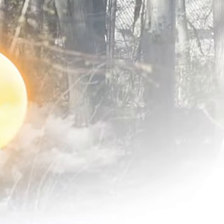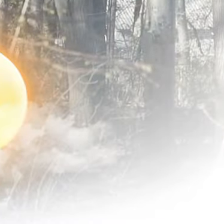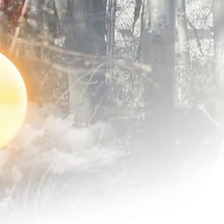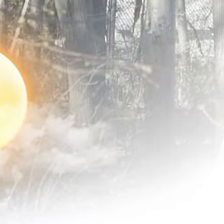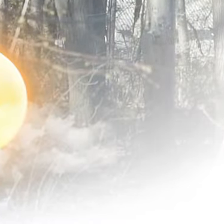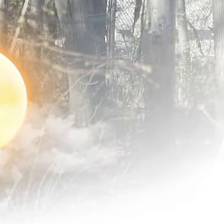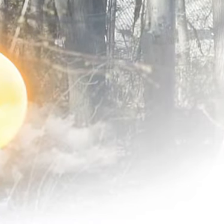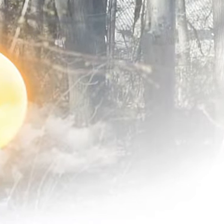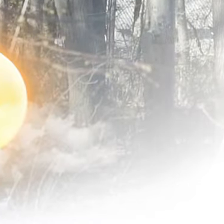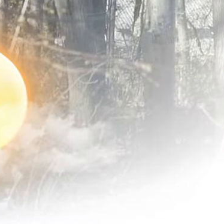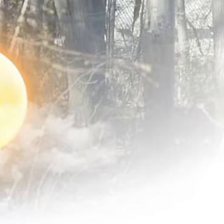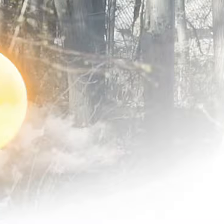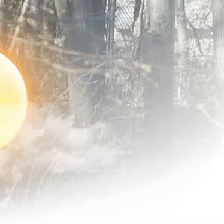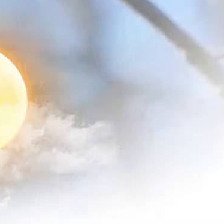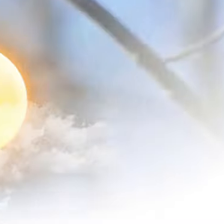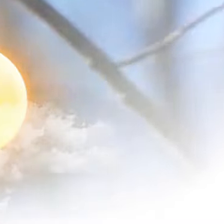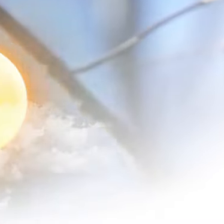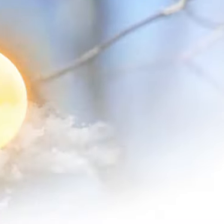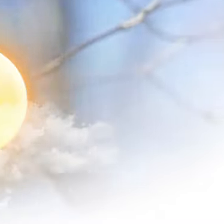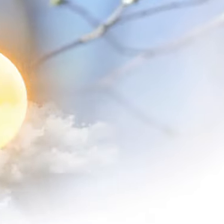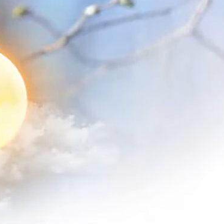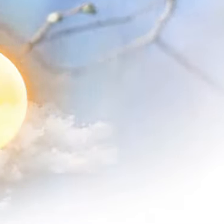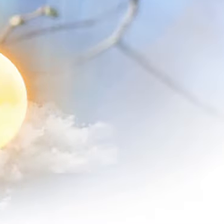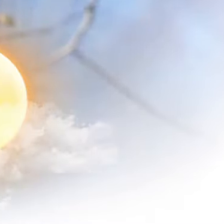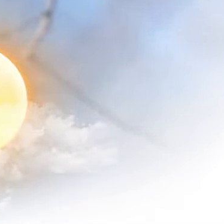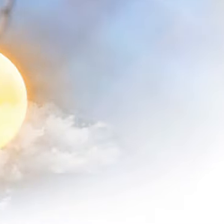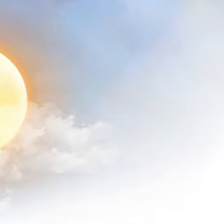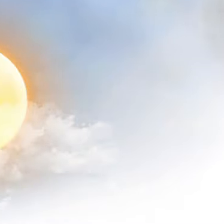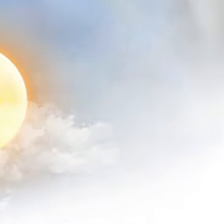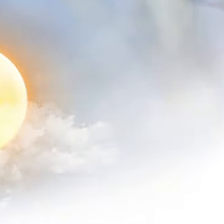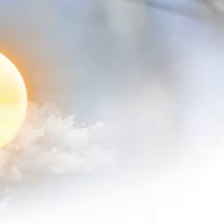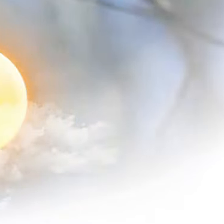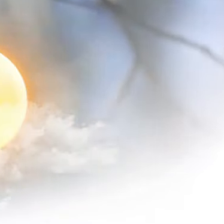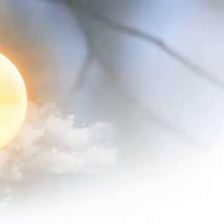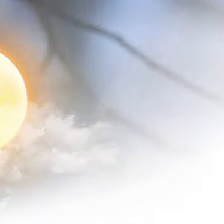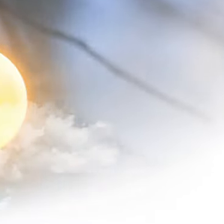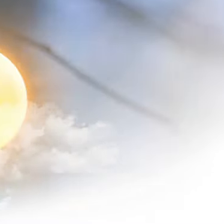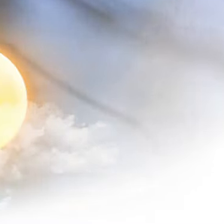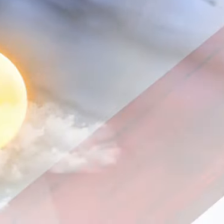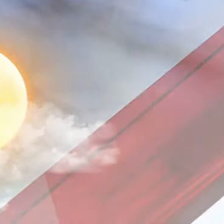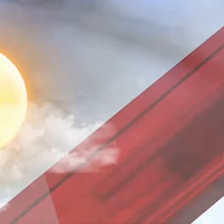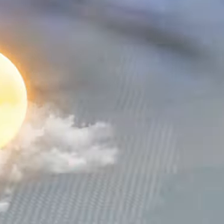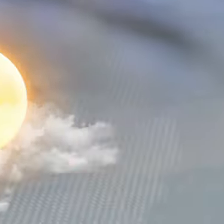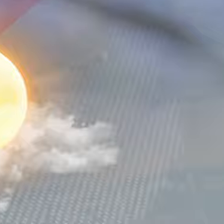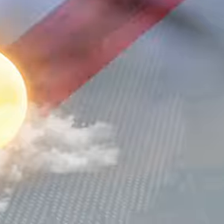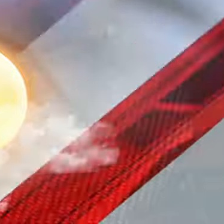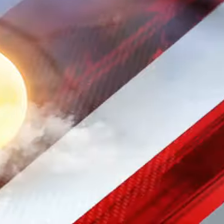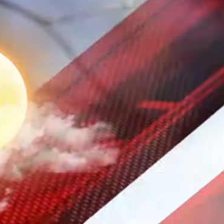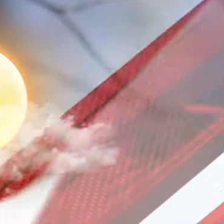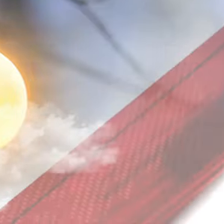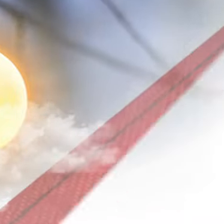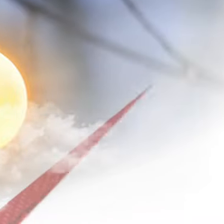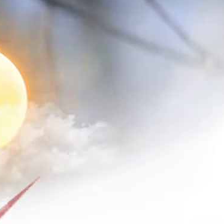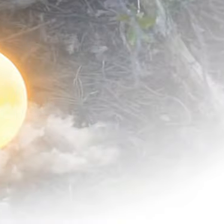Вецер паўночна-заходні 2-4 метры за секунду. У мастах сіноптыкі абяцаюць каля 8 градусаў